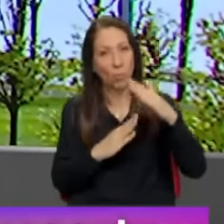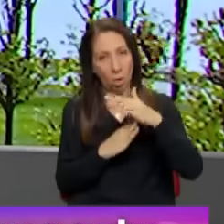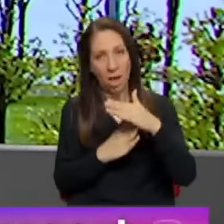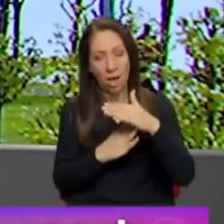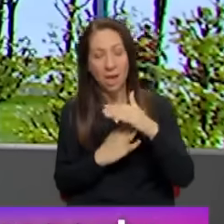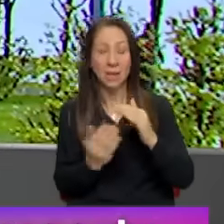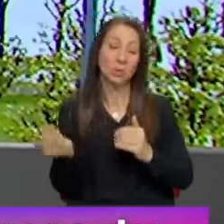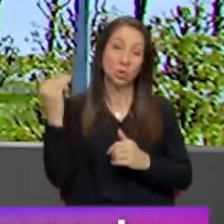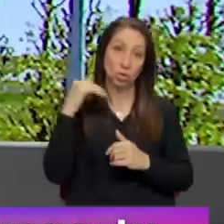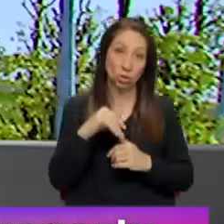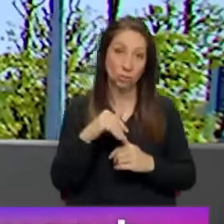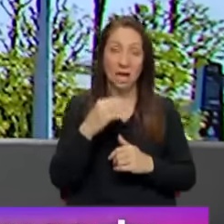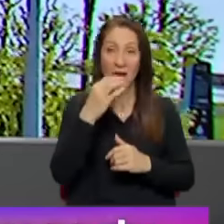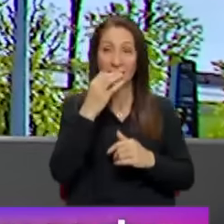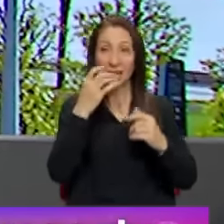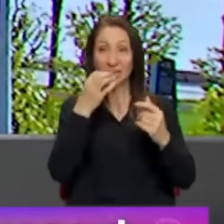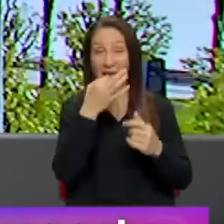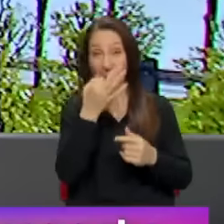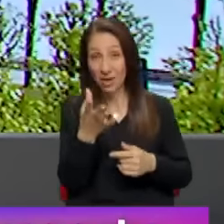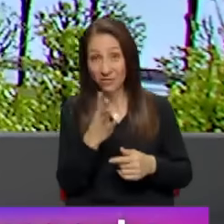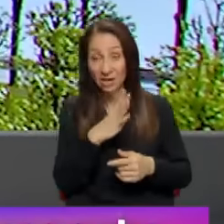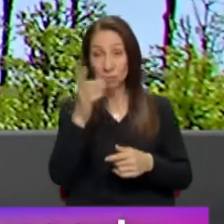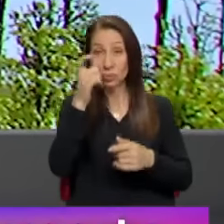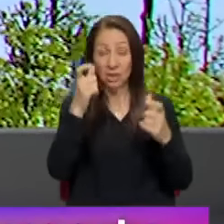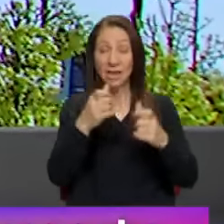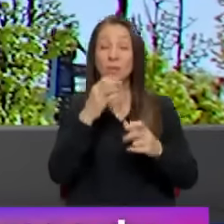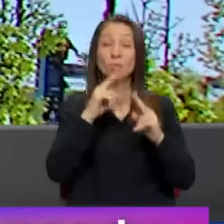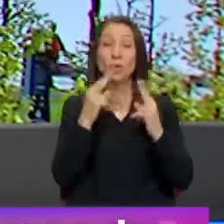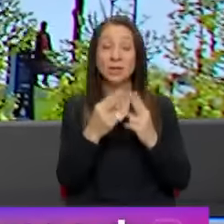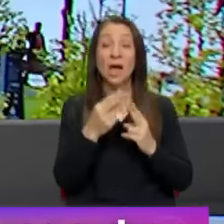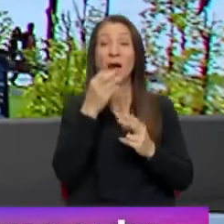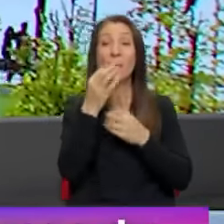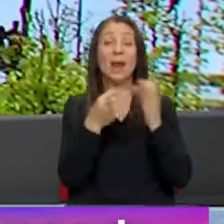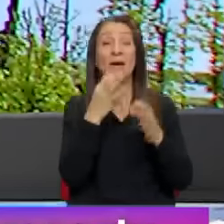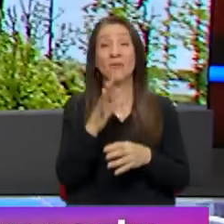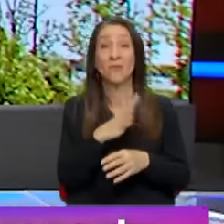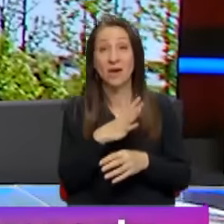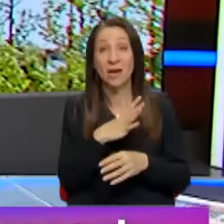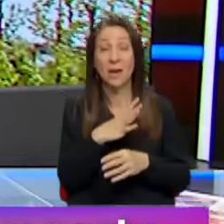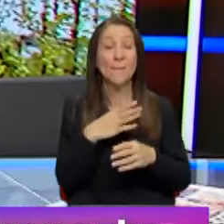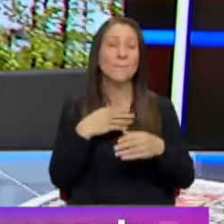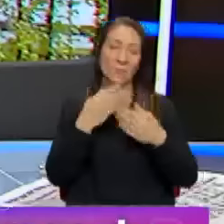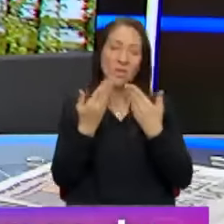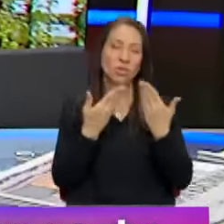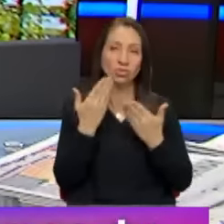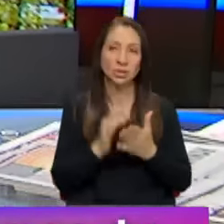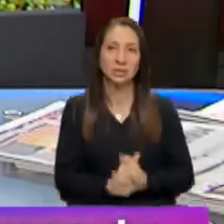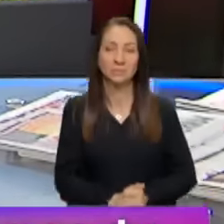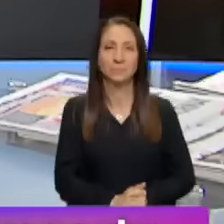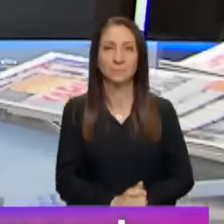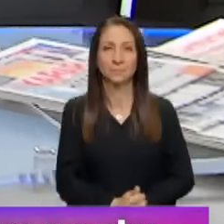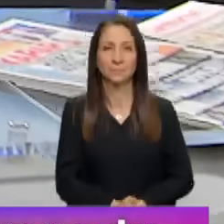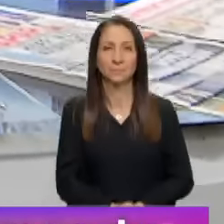gidelim. Döndüğümüzde Ankara'dan haber var, memleketten haber var, dünyadan haberler var. Paylaşacağız.